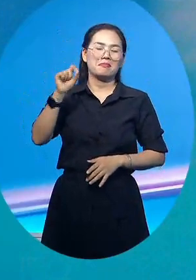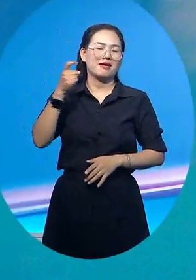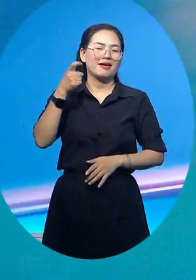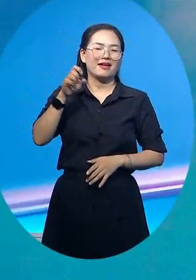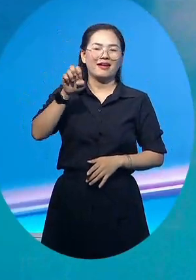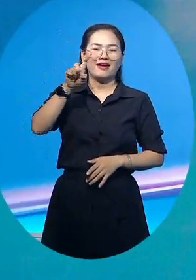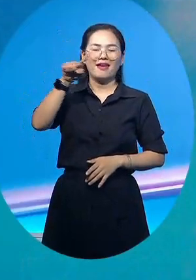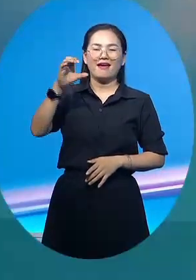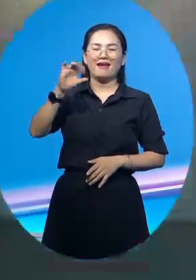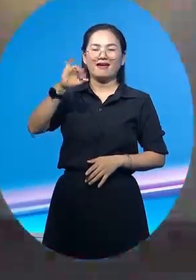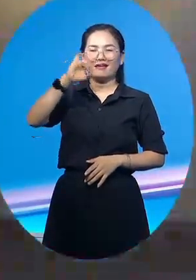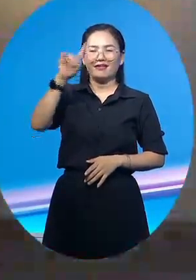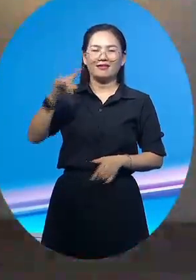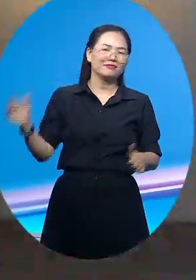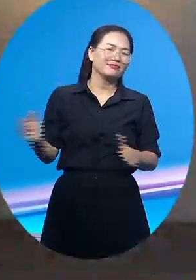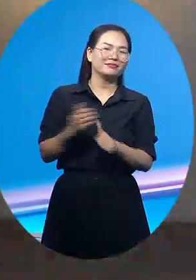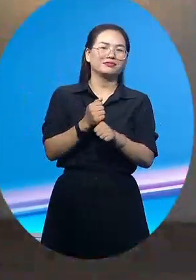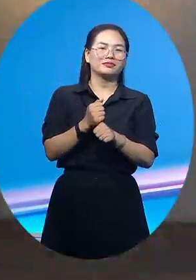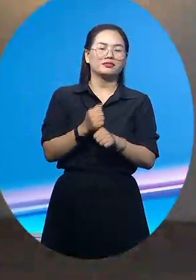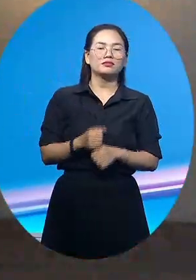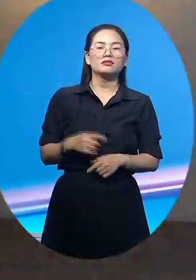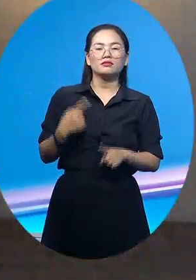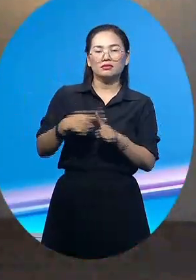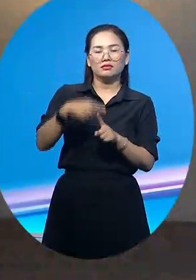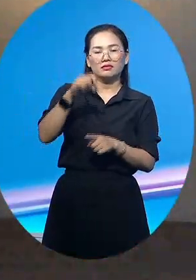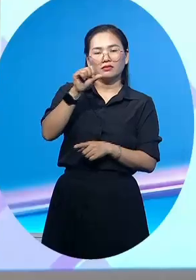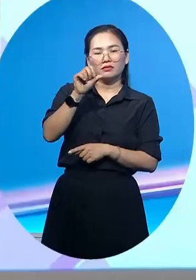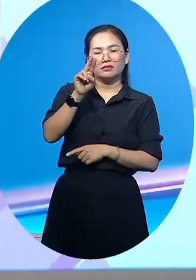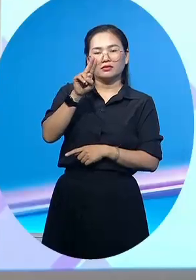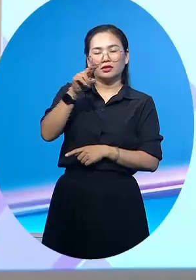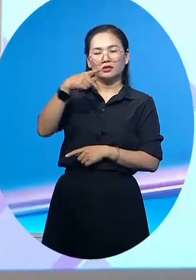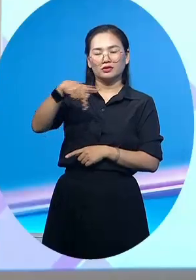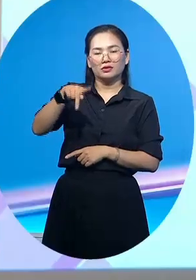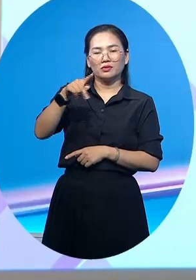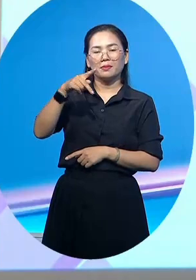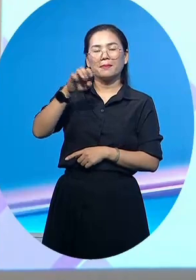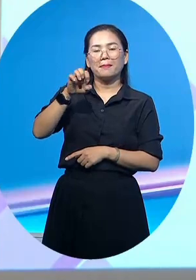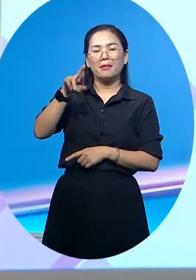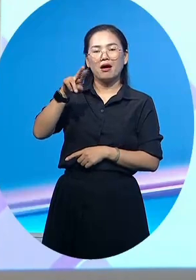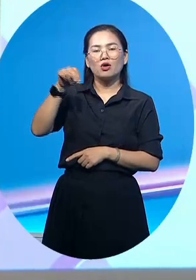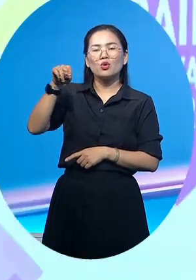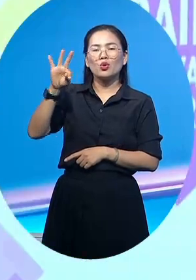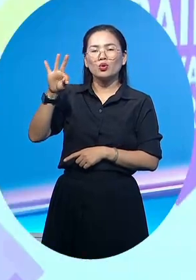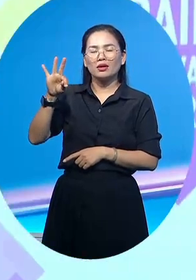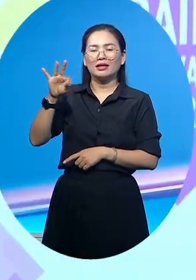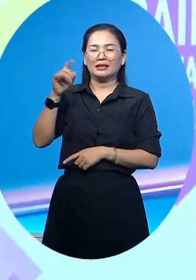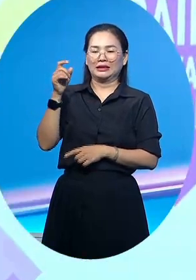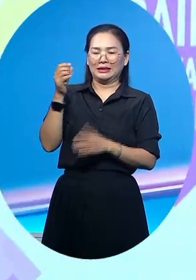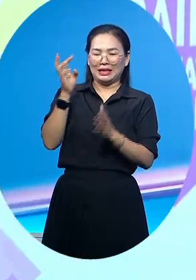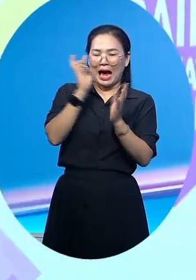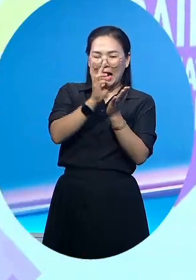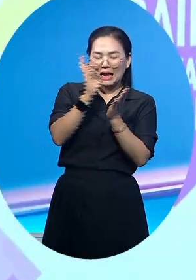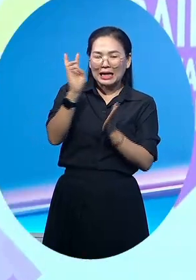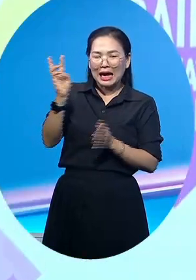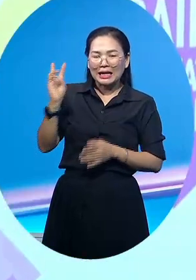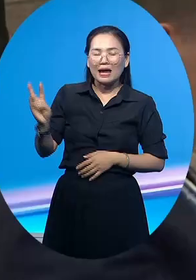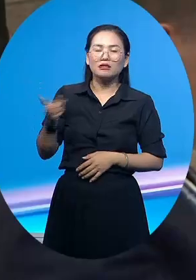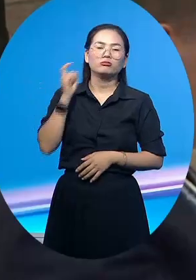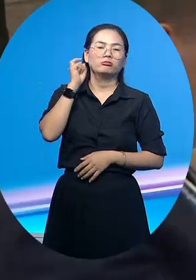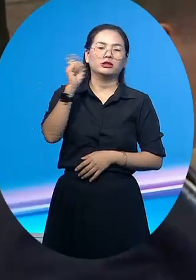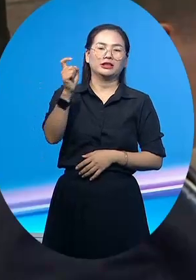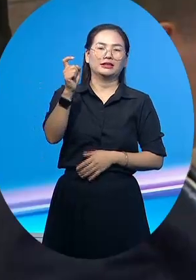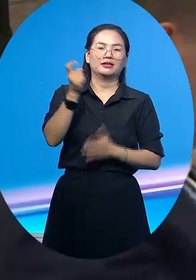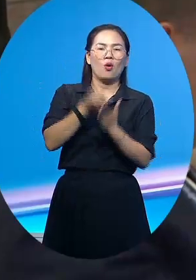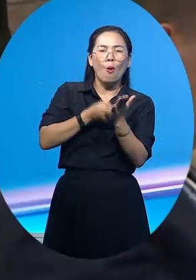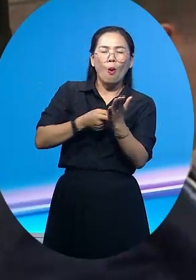đề cử supernate là sản phẩm sữa hạt kết hợp 9 loại hạt ra đời nhằm đáp ứng nhu cầu tiêu dùng ngày càng tăng